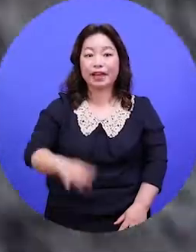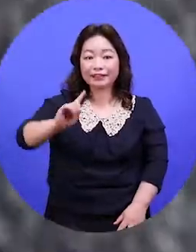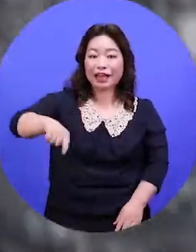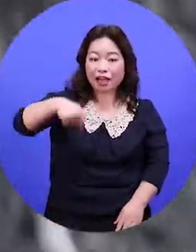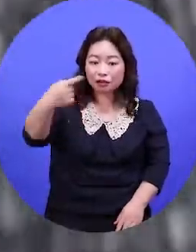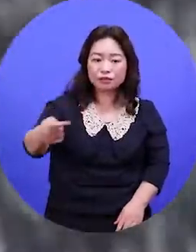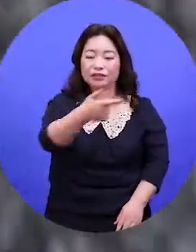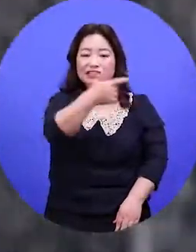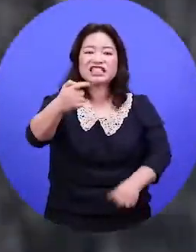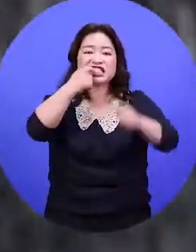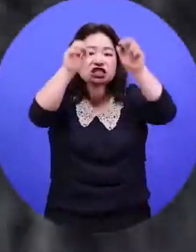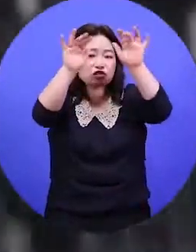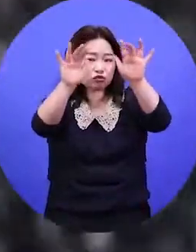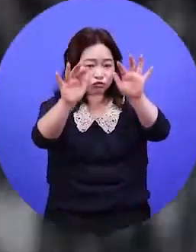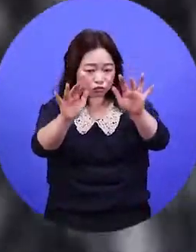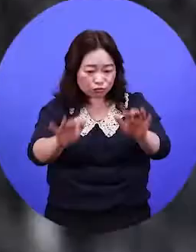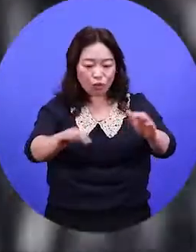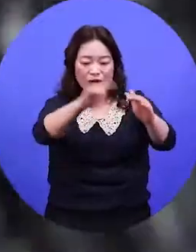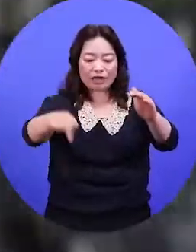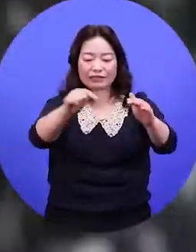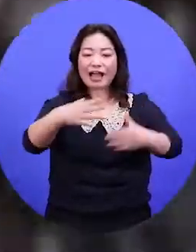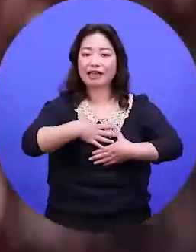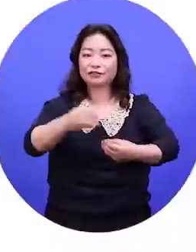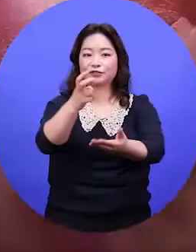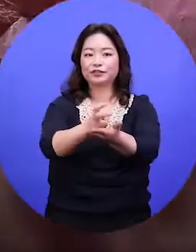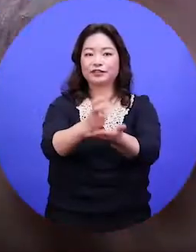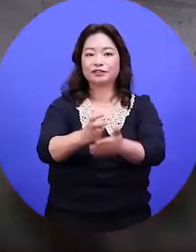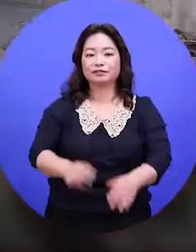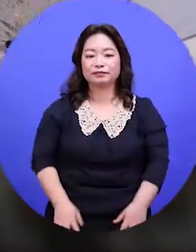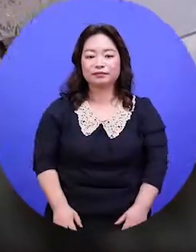다음은 대설특보 중의 안전수칙입니다.